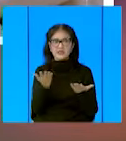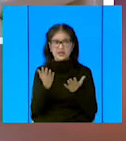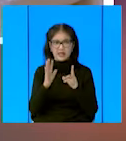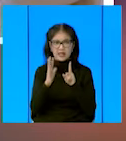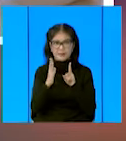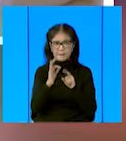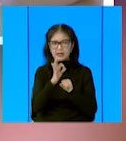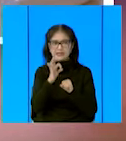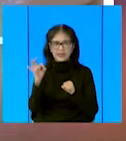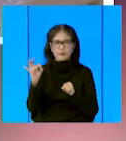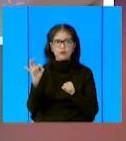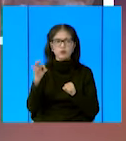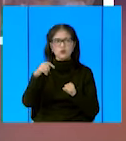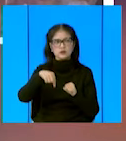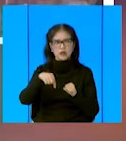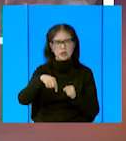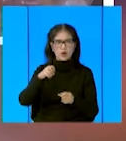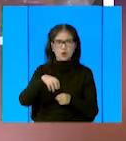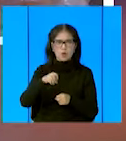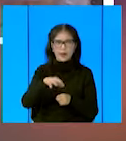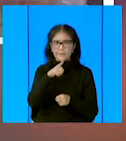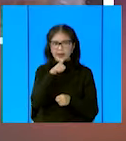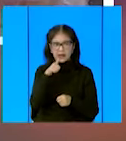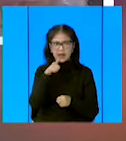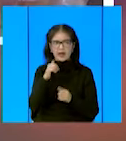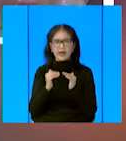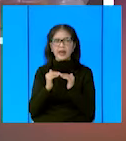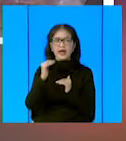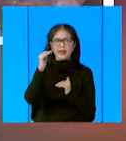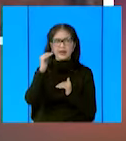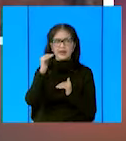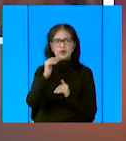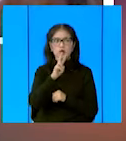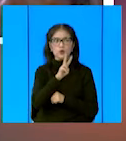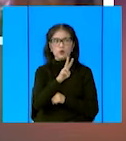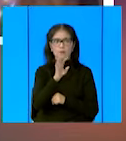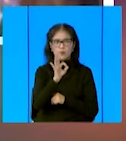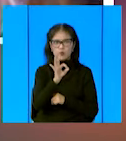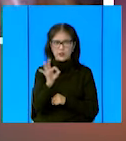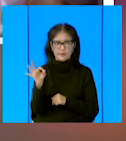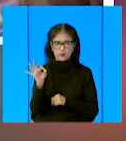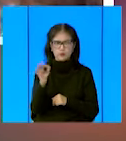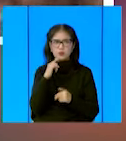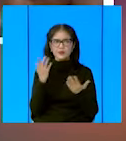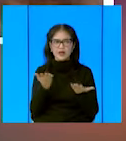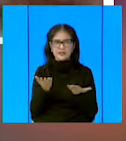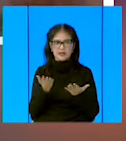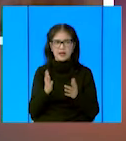Rp15.000. Lalu harga gula merah pun juga mengalami kenaikan menjadi Rp20.000 dari harga normal